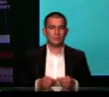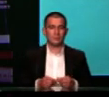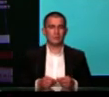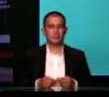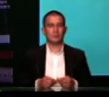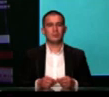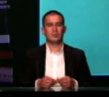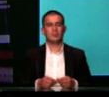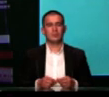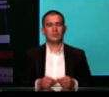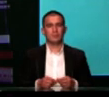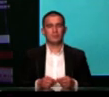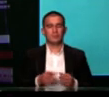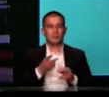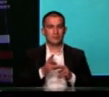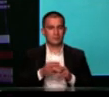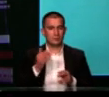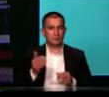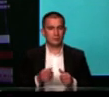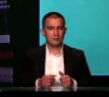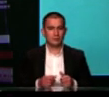hosil bo'ldi. Va bu